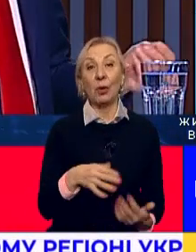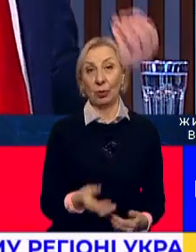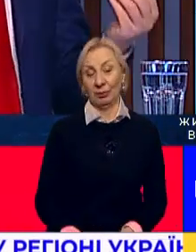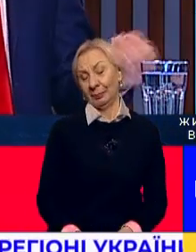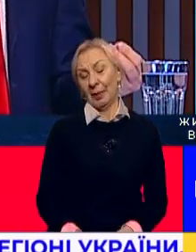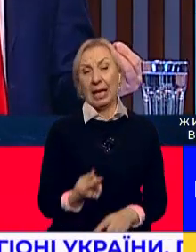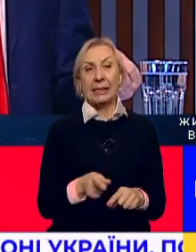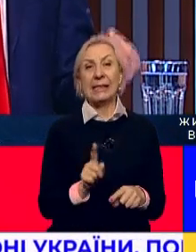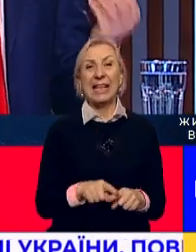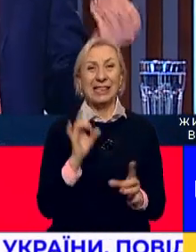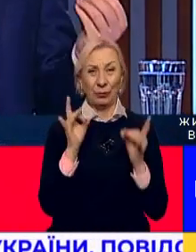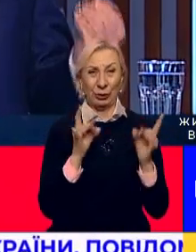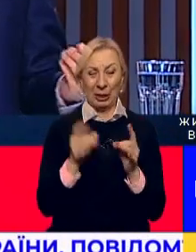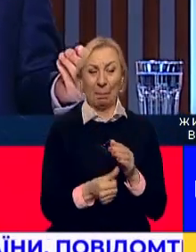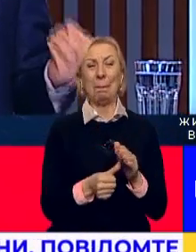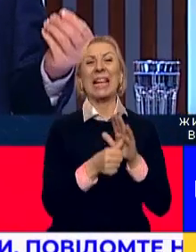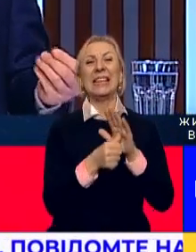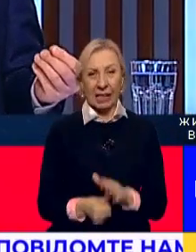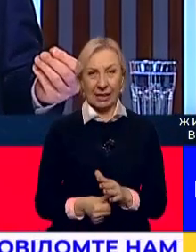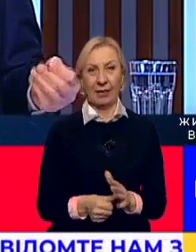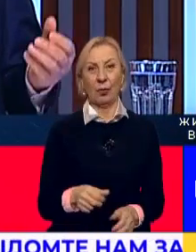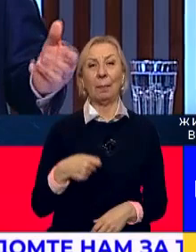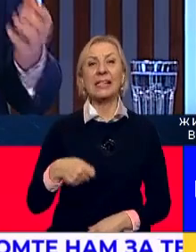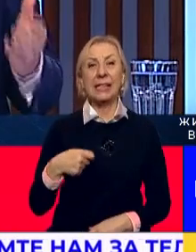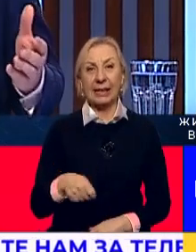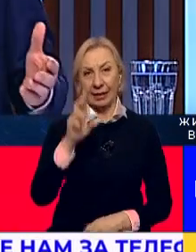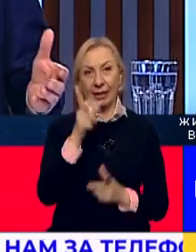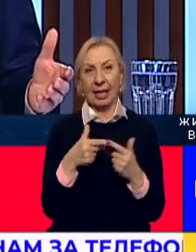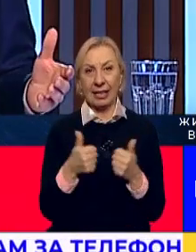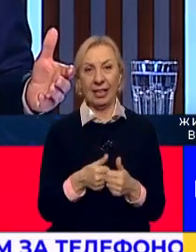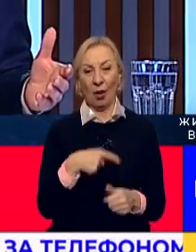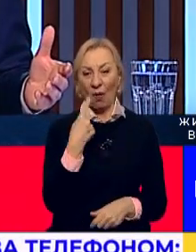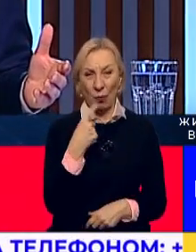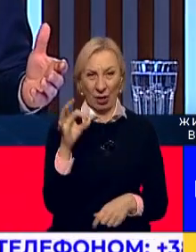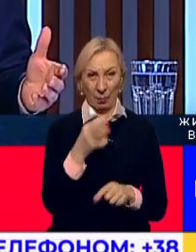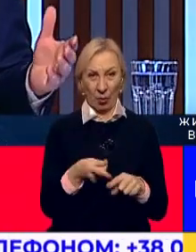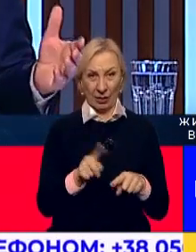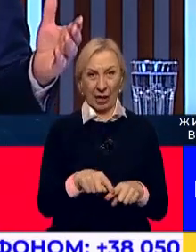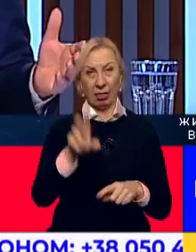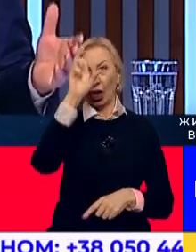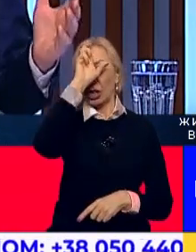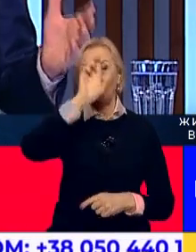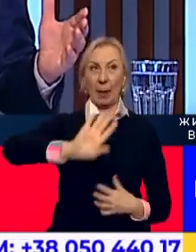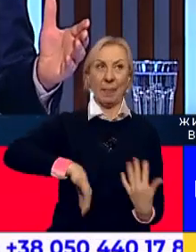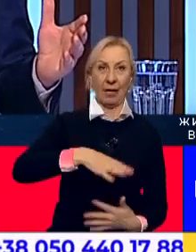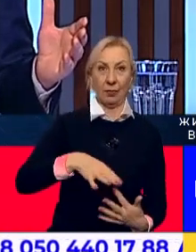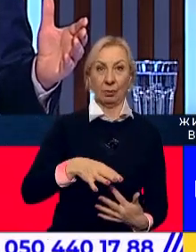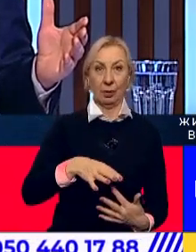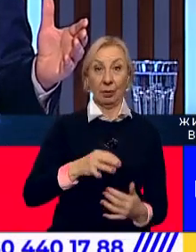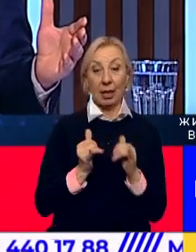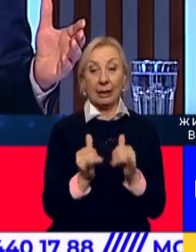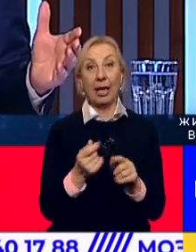звучить принизливо, коли президент країни, нашої країни, виходить із заявами про державний переворот, для цього повинні бути дуже